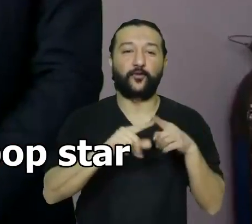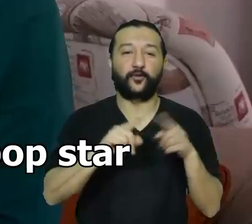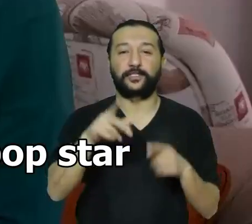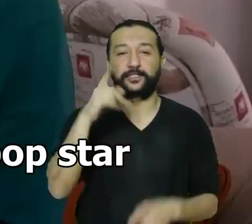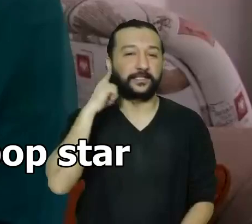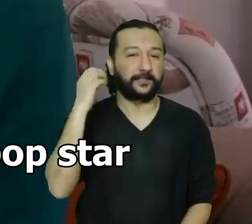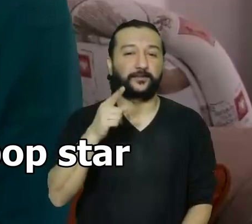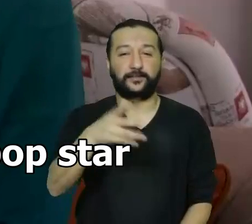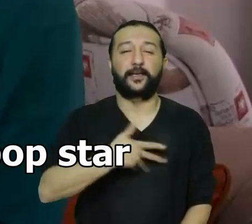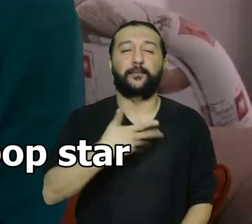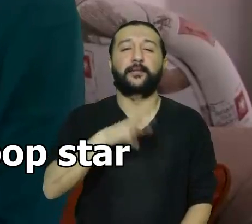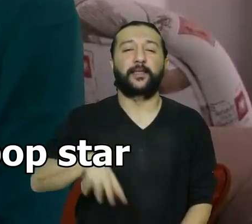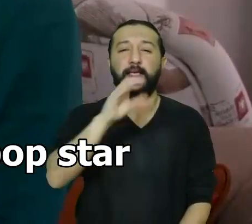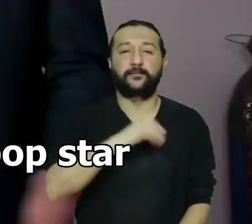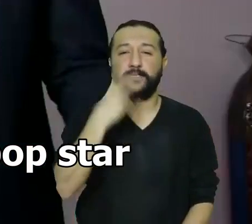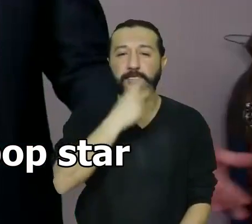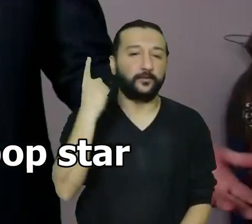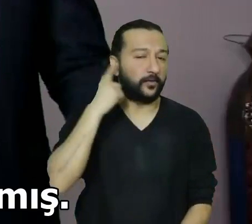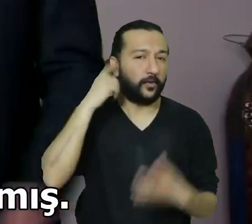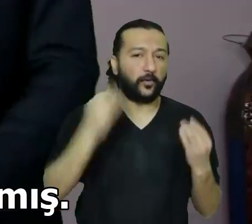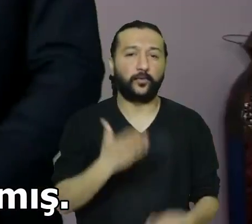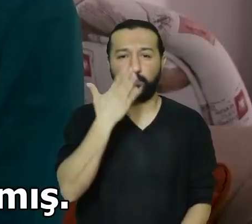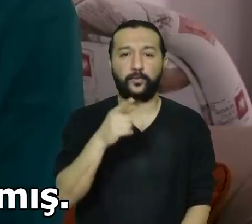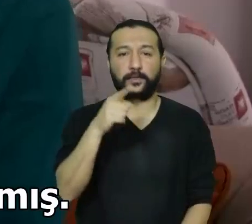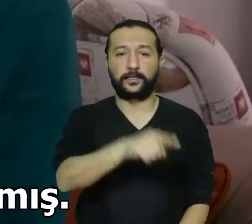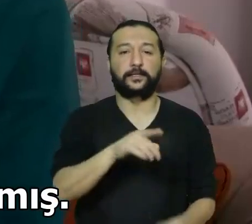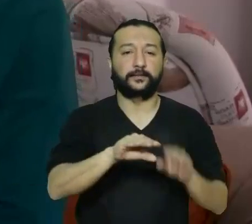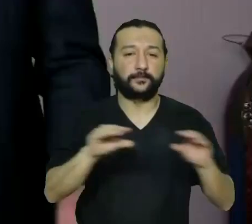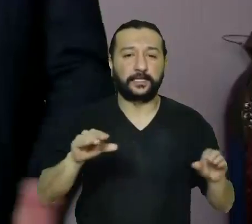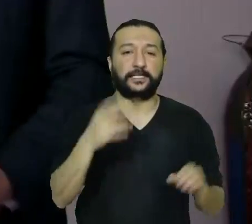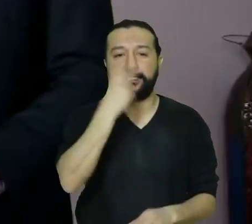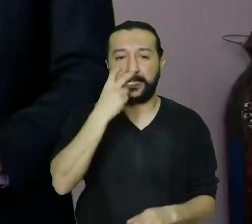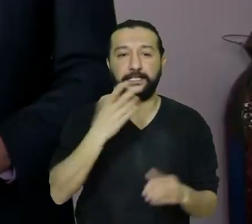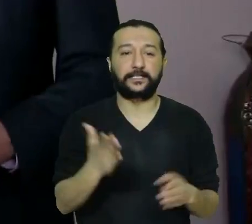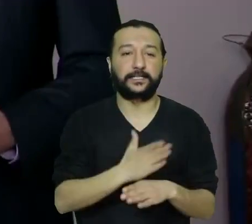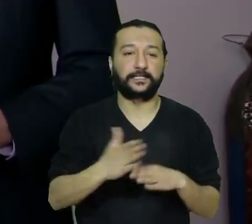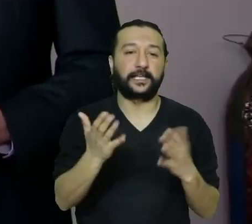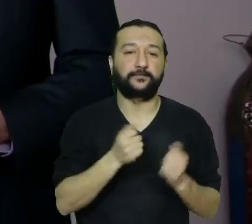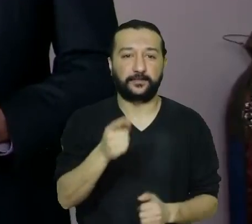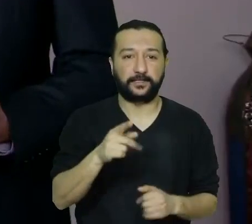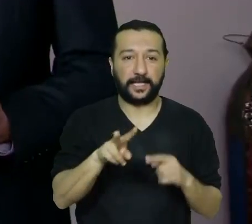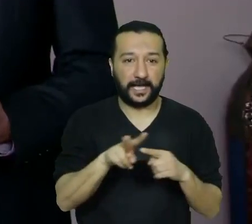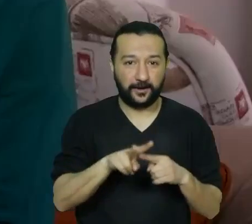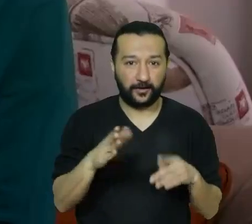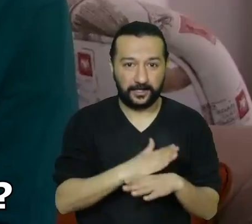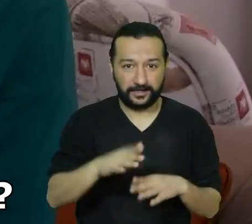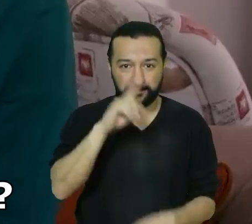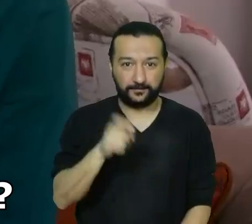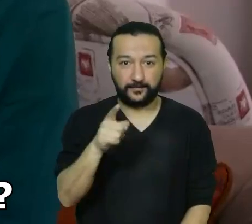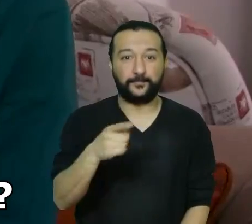olursun. Rüyam merak etme kimsenin popstar falan olduğu yok. Yani Nurhan karaoke makinesi almış. Ne? Karaoke makinesi